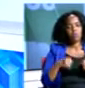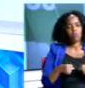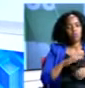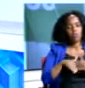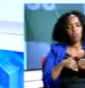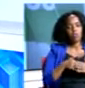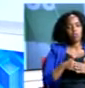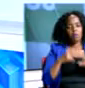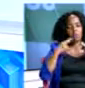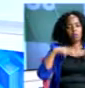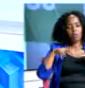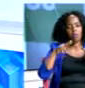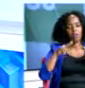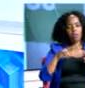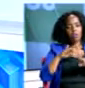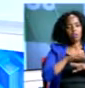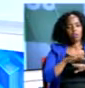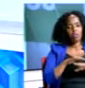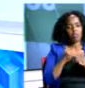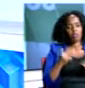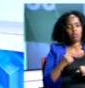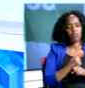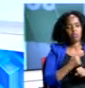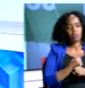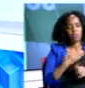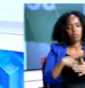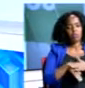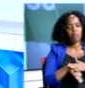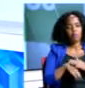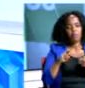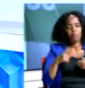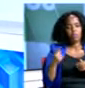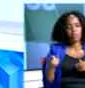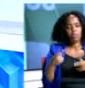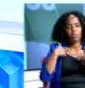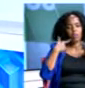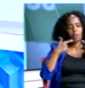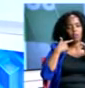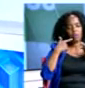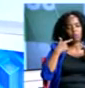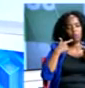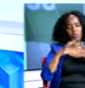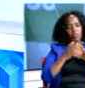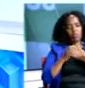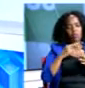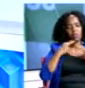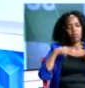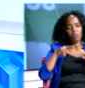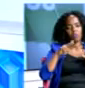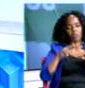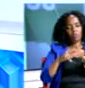waliigala immoo miidiyaan kanarratti hojii guddaa hojjechuu danda'u qaba keessaayyuu uummanni keenya afaan oromootiin odeeffannoo wayitaa